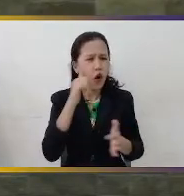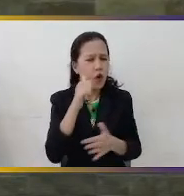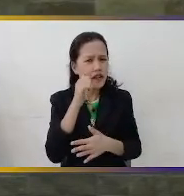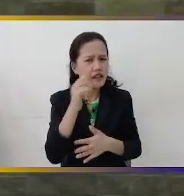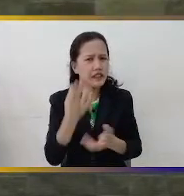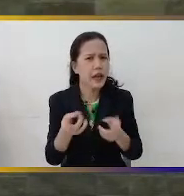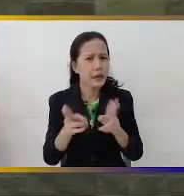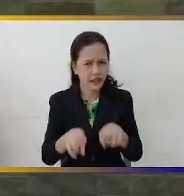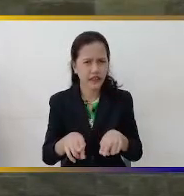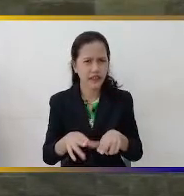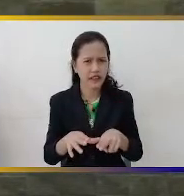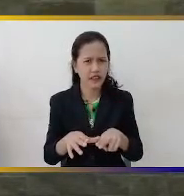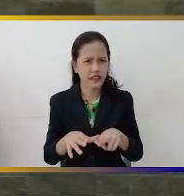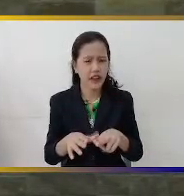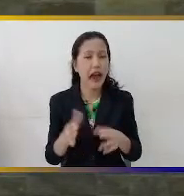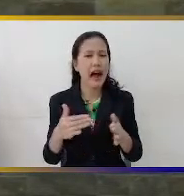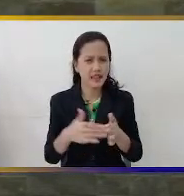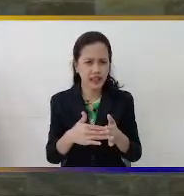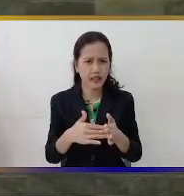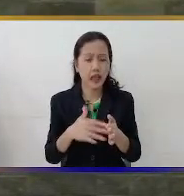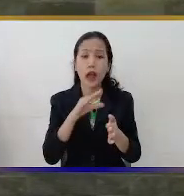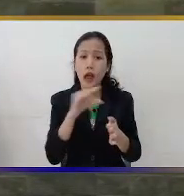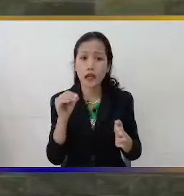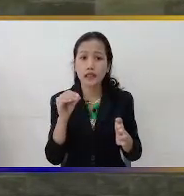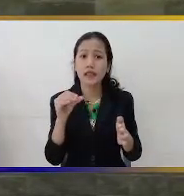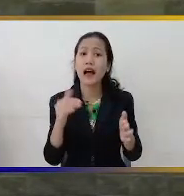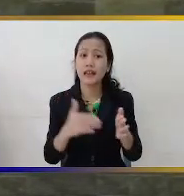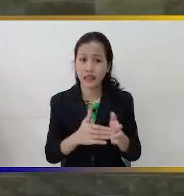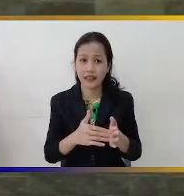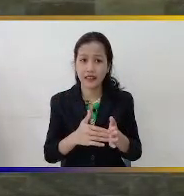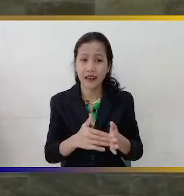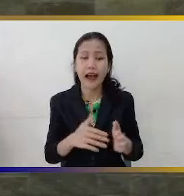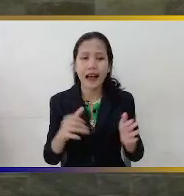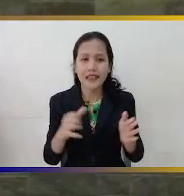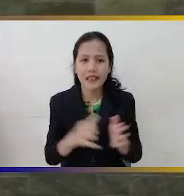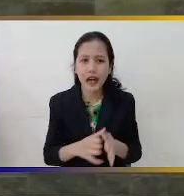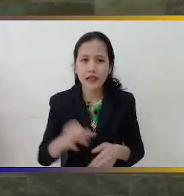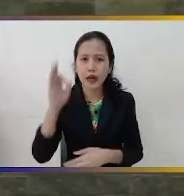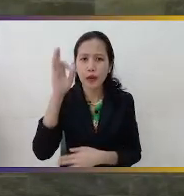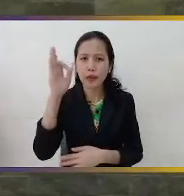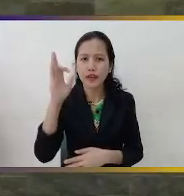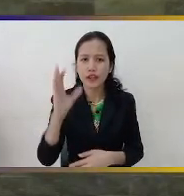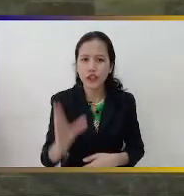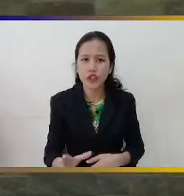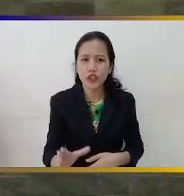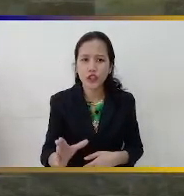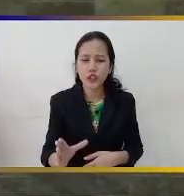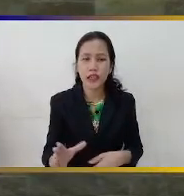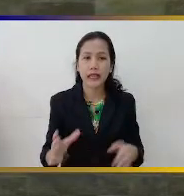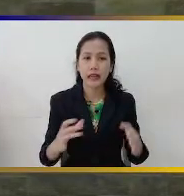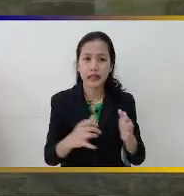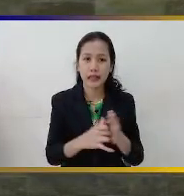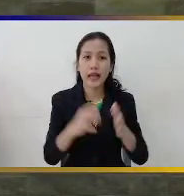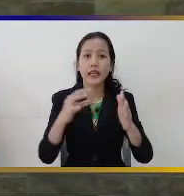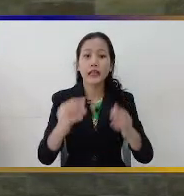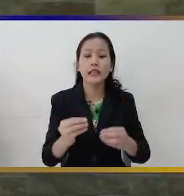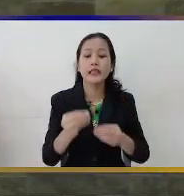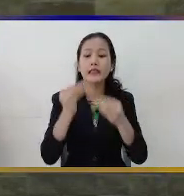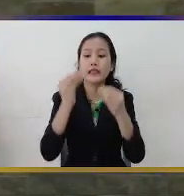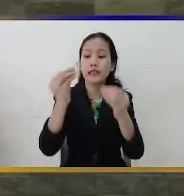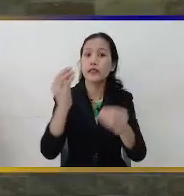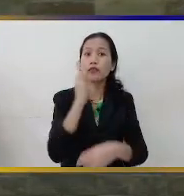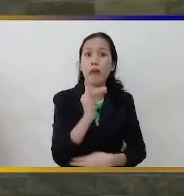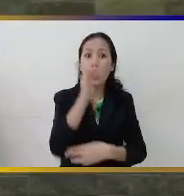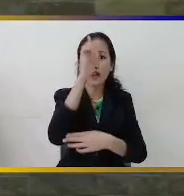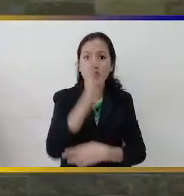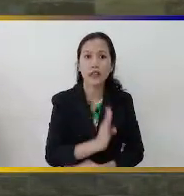yan ang purpose na itong mga prophets po na ito na inaasay ng Diyos para sa kanila. To warn them about the judgment na paparating na